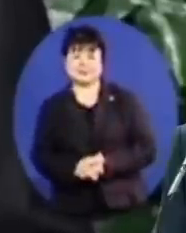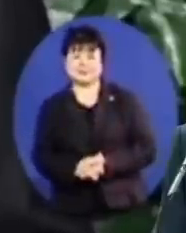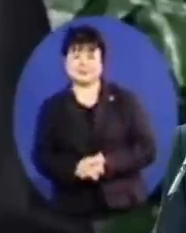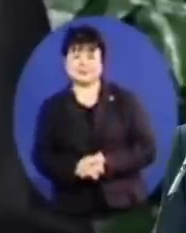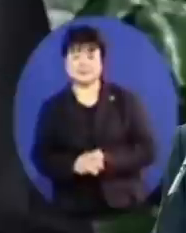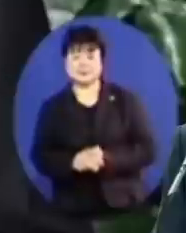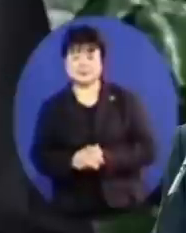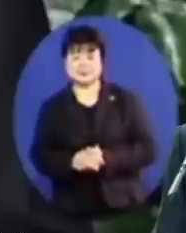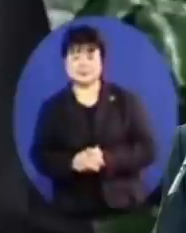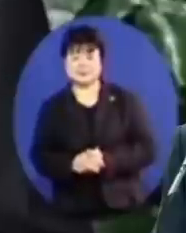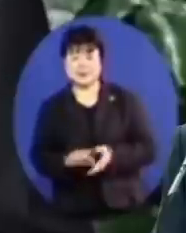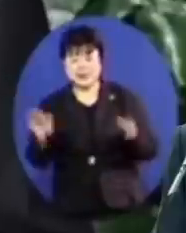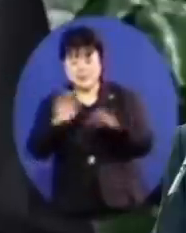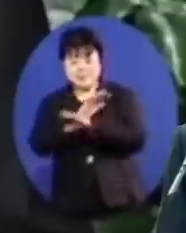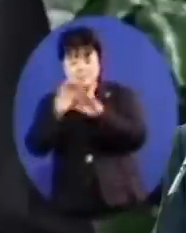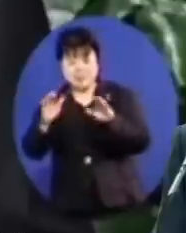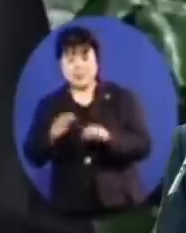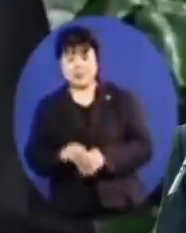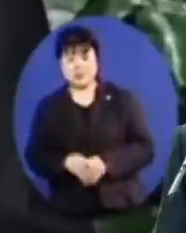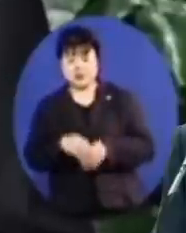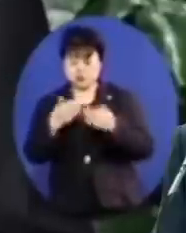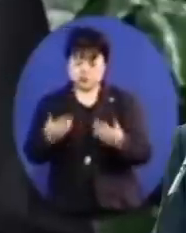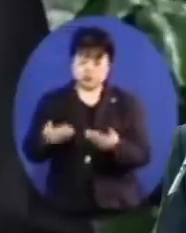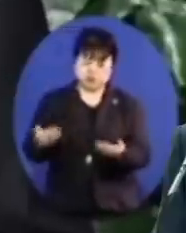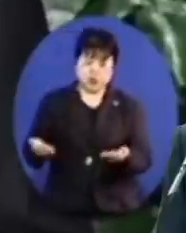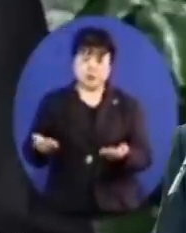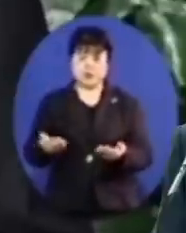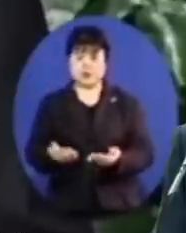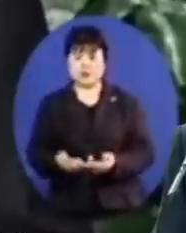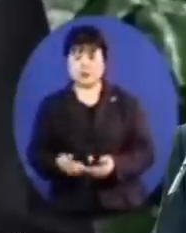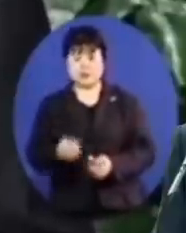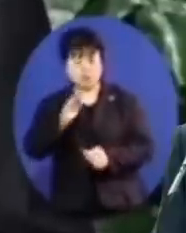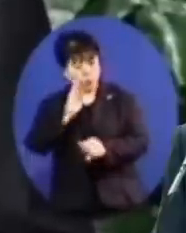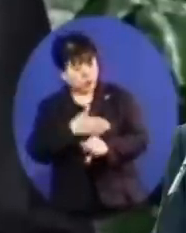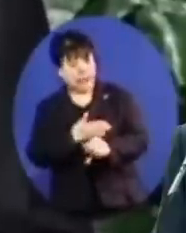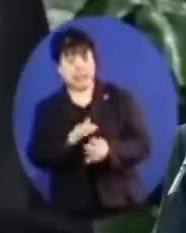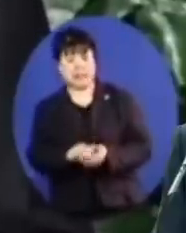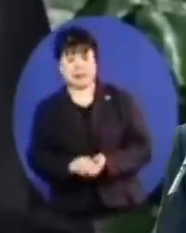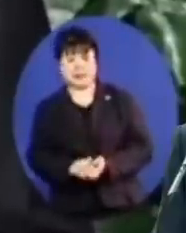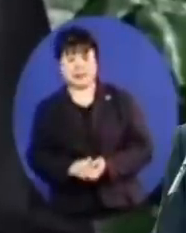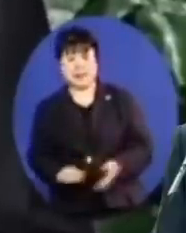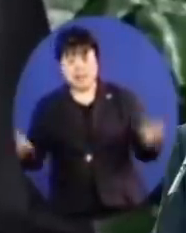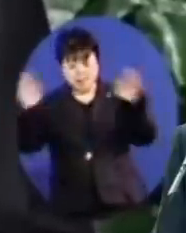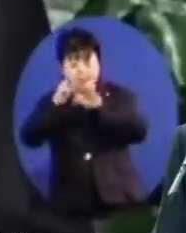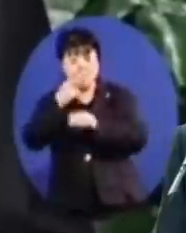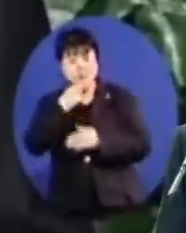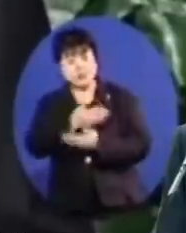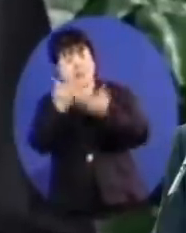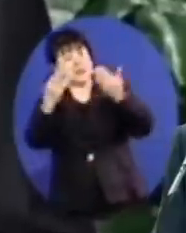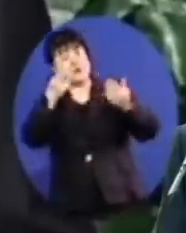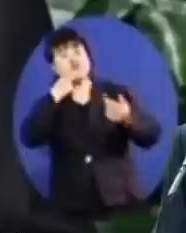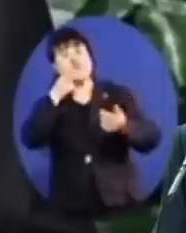자고 깨고 모시고 휴가고 했다가는 그 못해요. 밤도 없고 낮도 없고